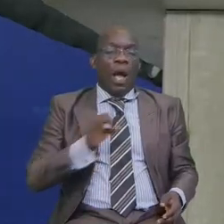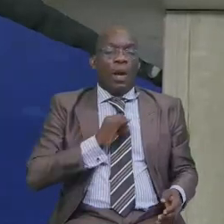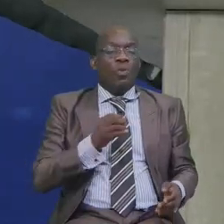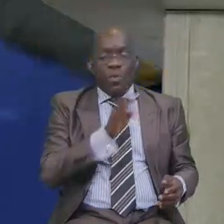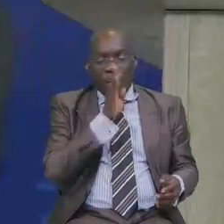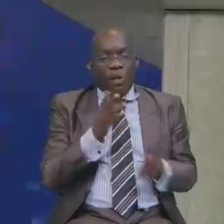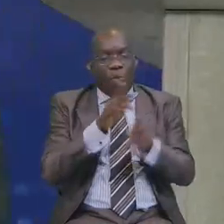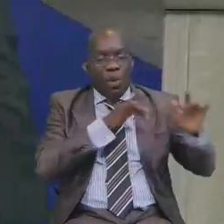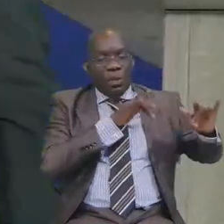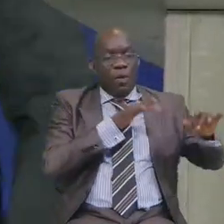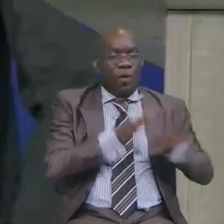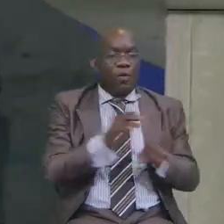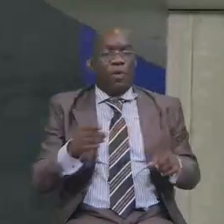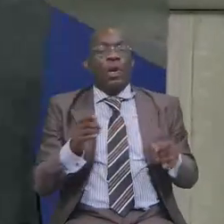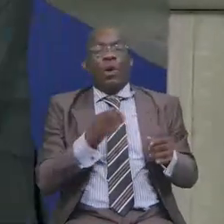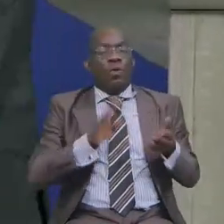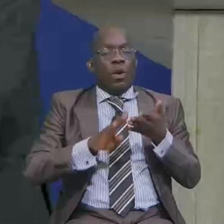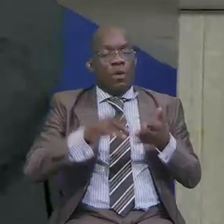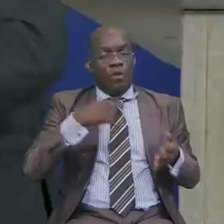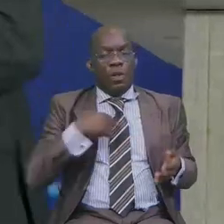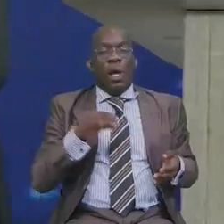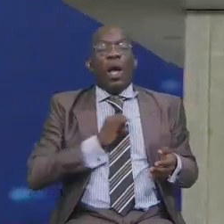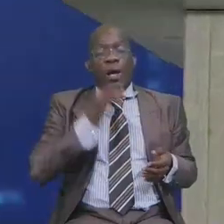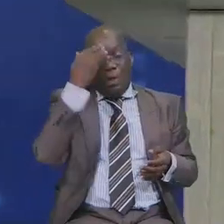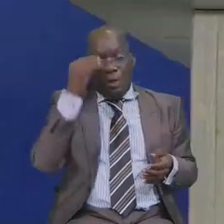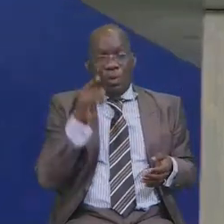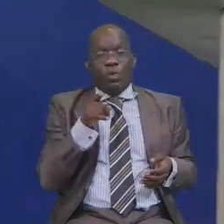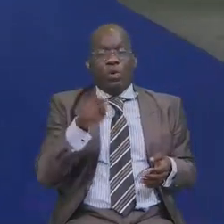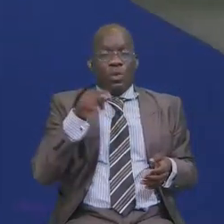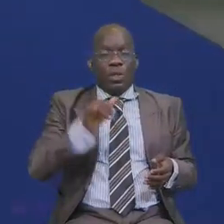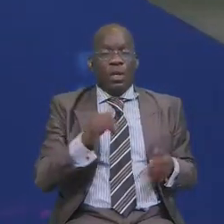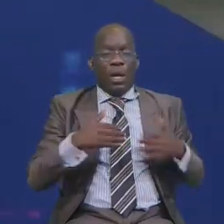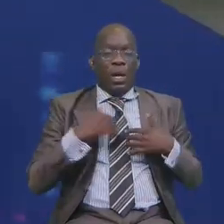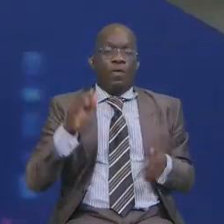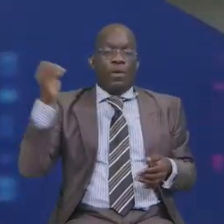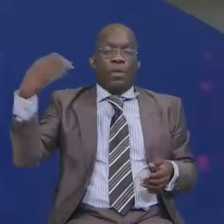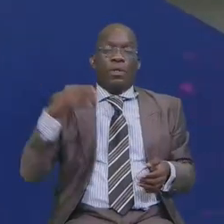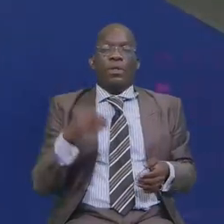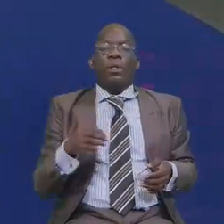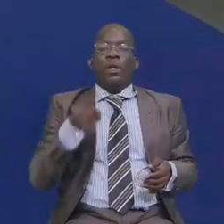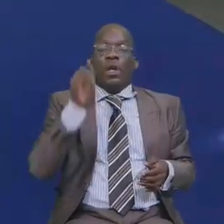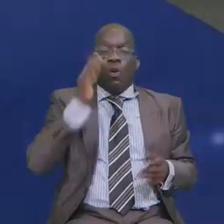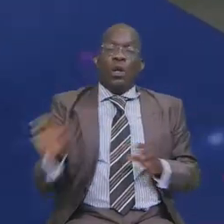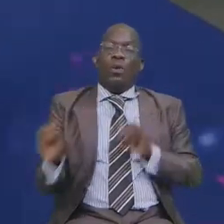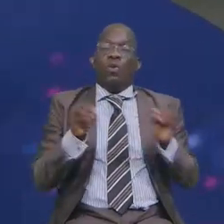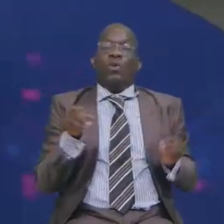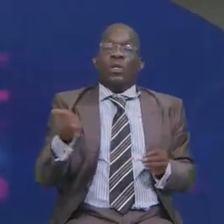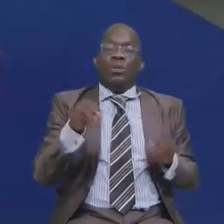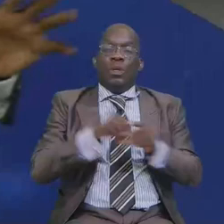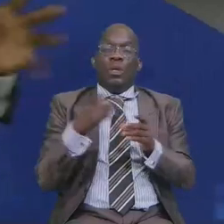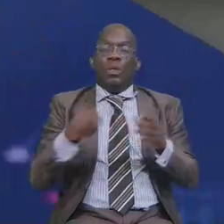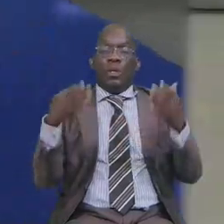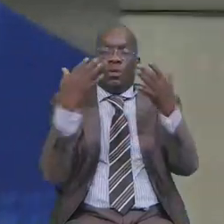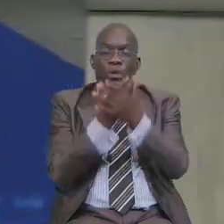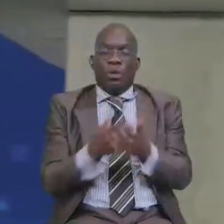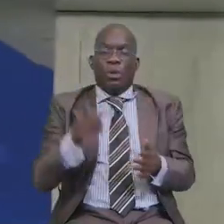m'as pardonné. Et je sais, oh, que tu as encore la grâce. On va le jeter en prison. Dieu n'est